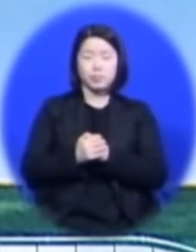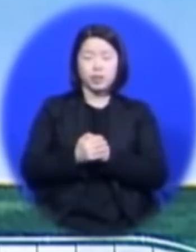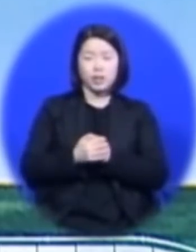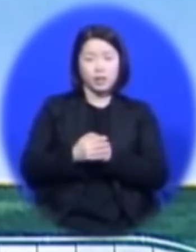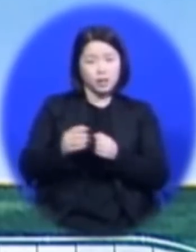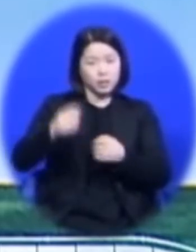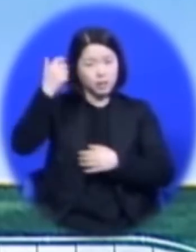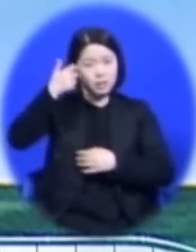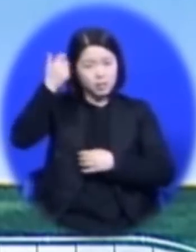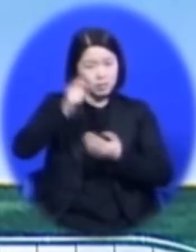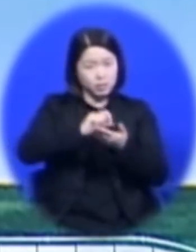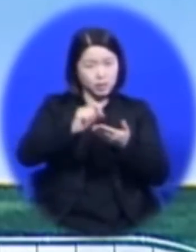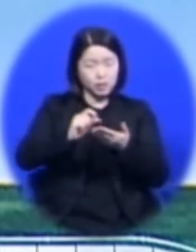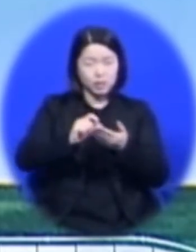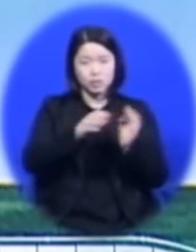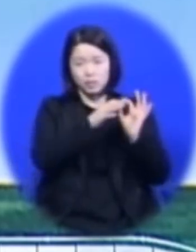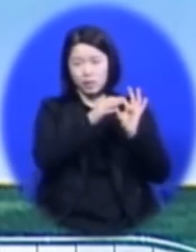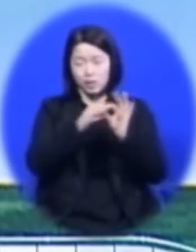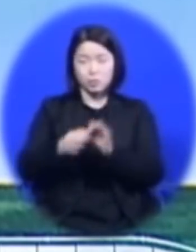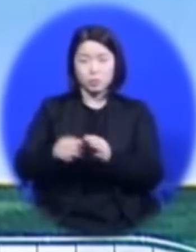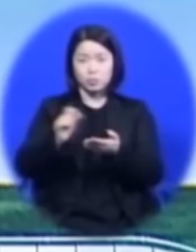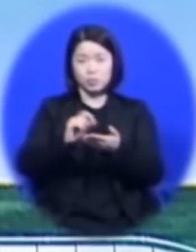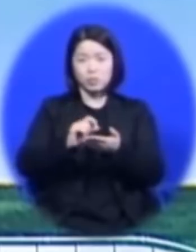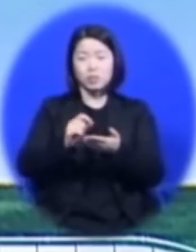영성의 길을 꾸준히 써왔지만